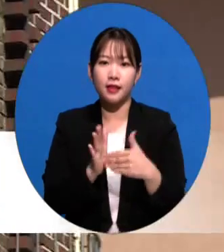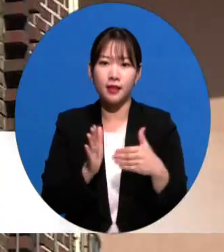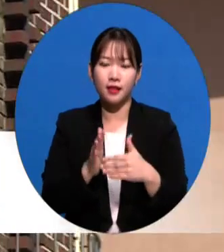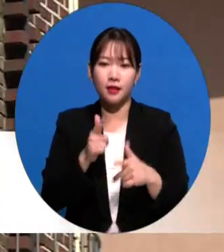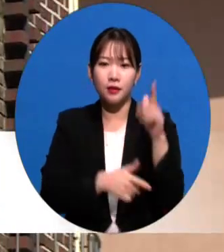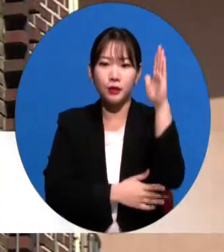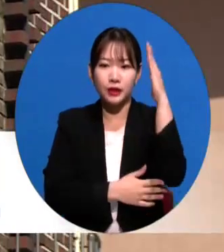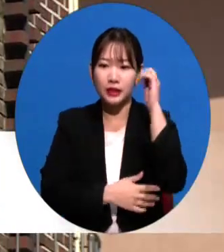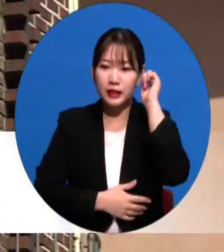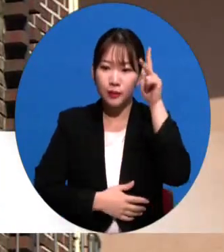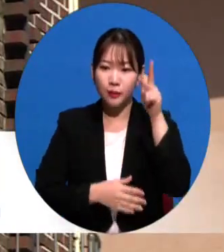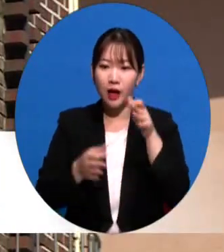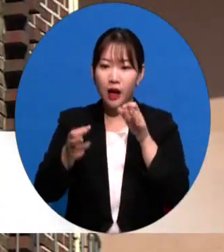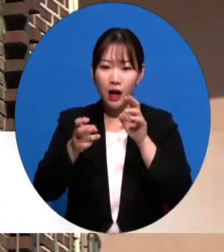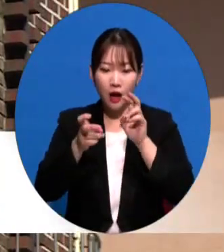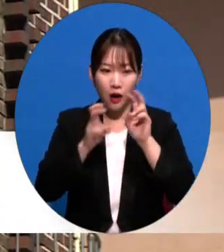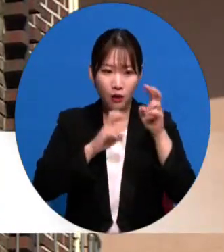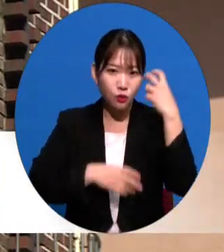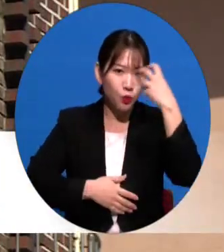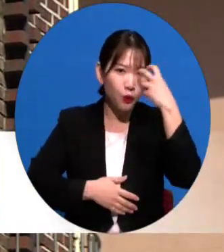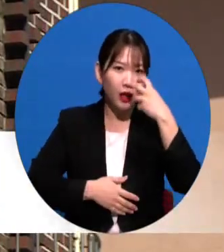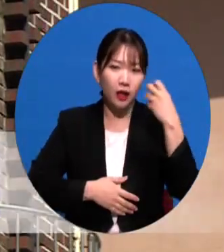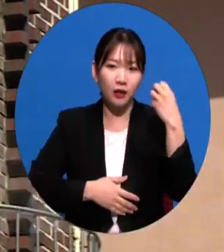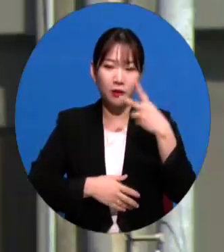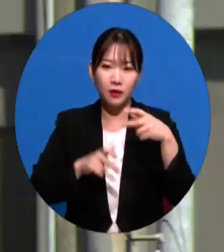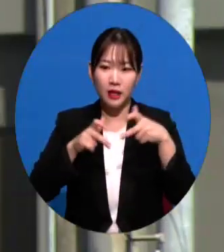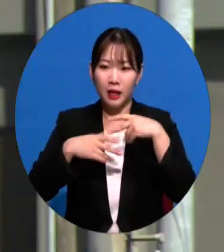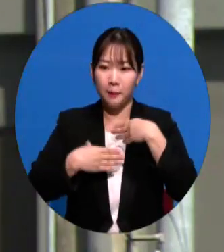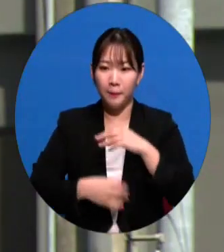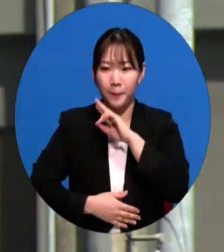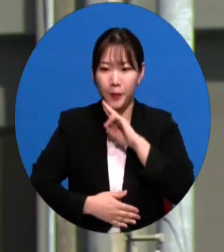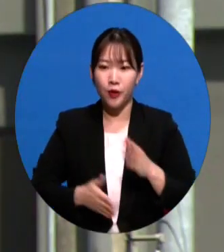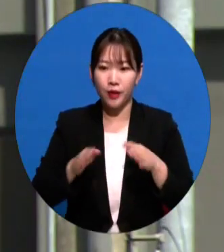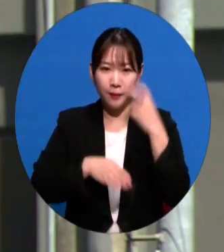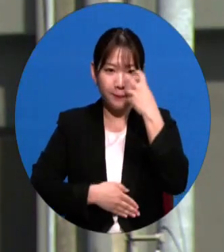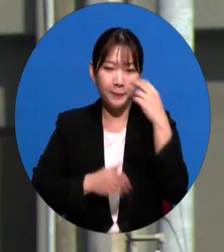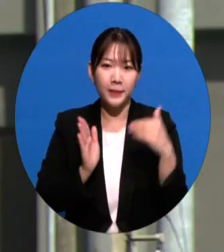목포시는 숙박업소 현황 조사와 장애인 편의시설 파악을 완료했습니다.